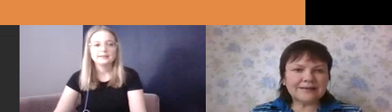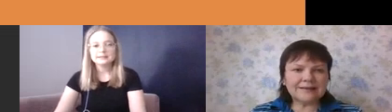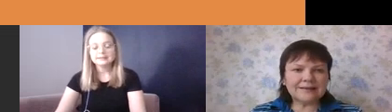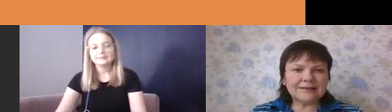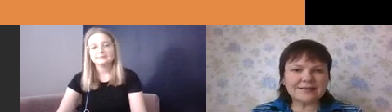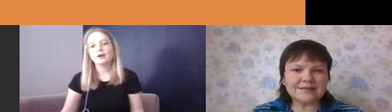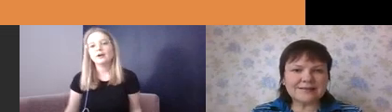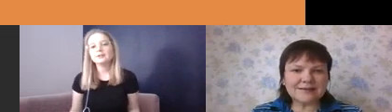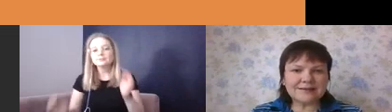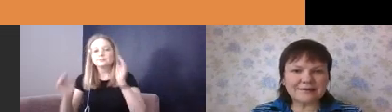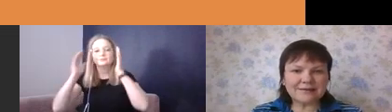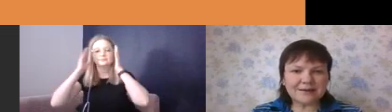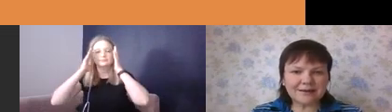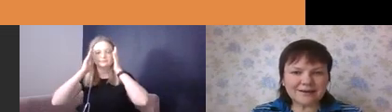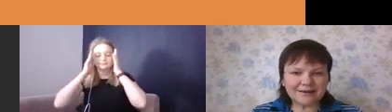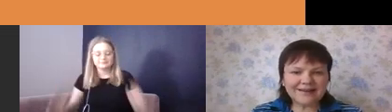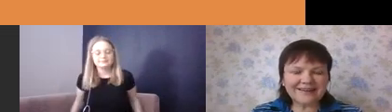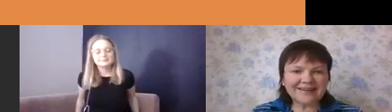Mm. Nii.